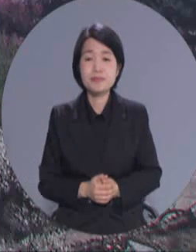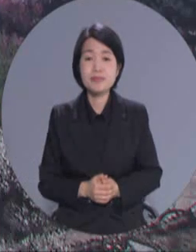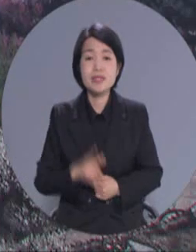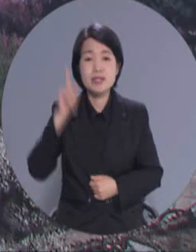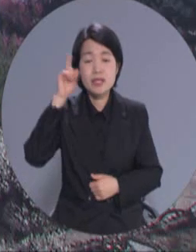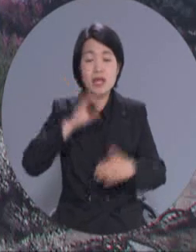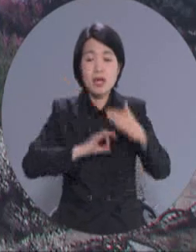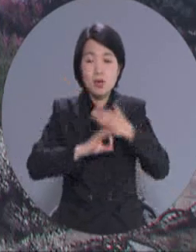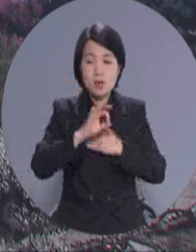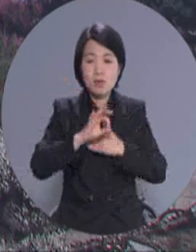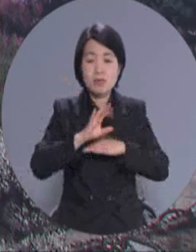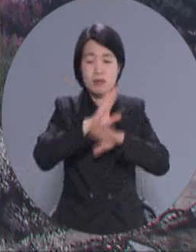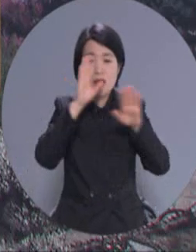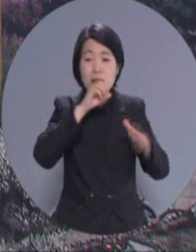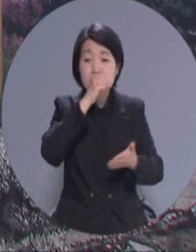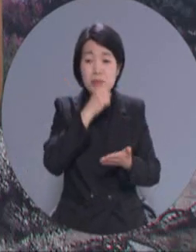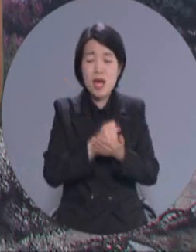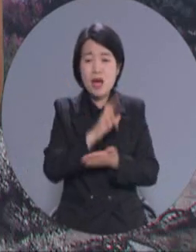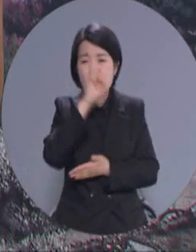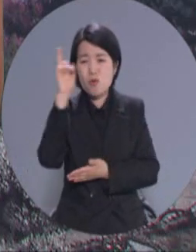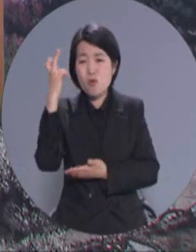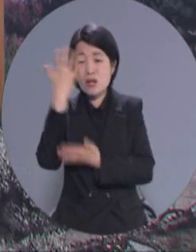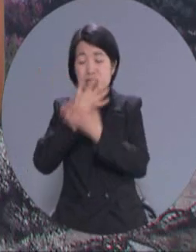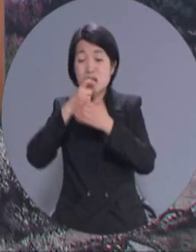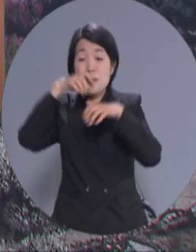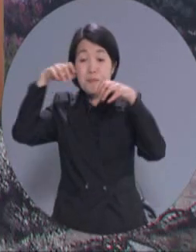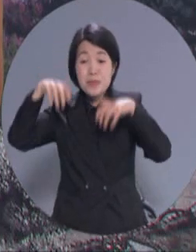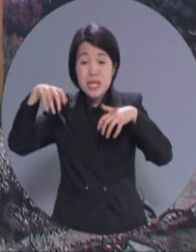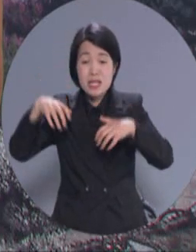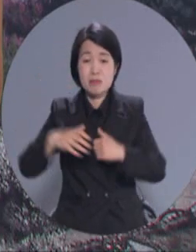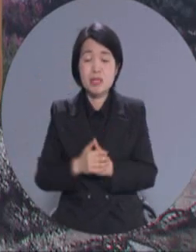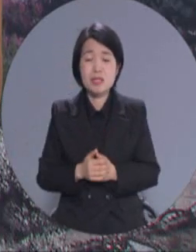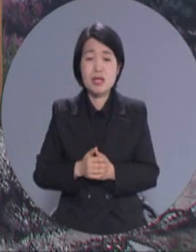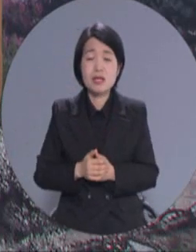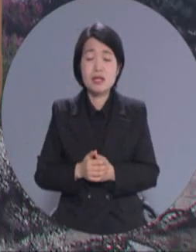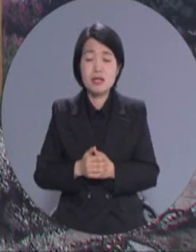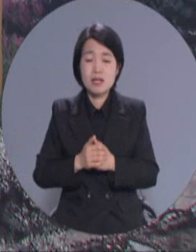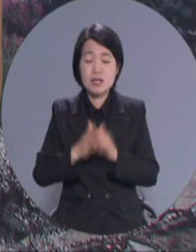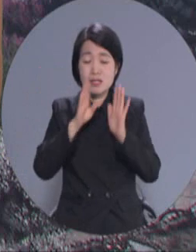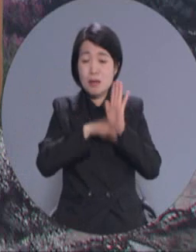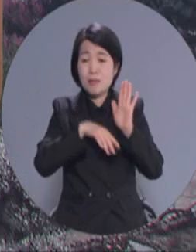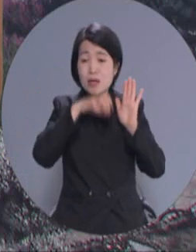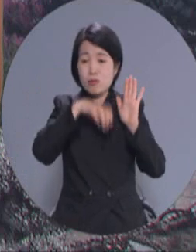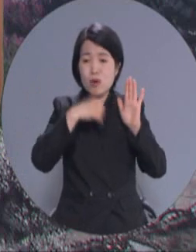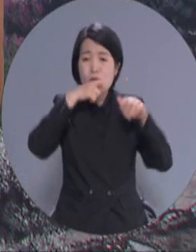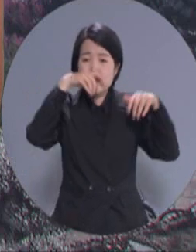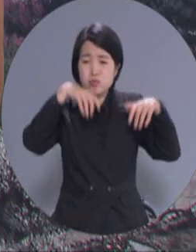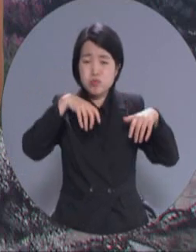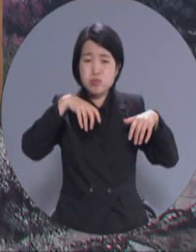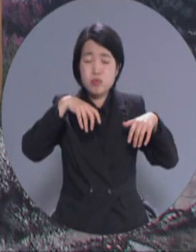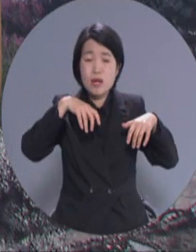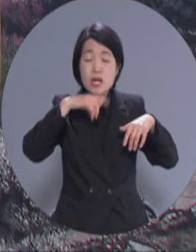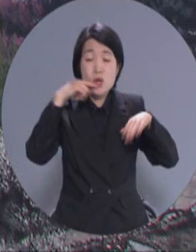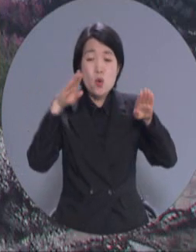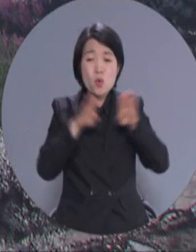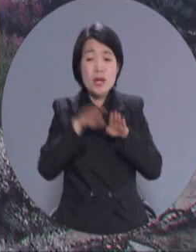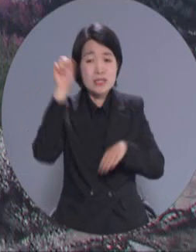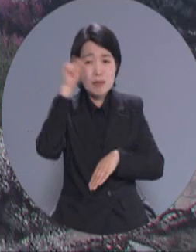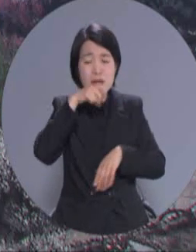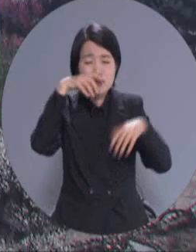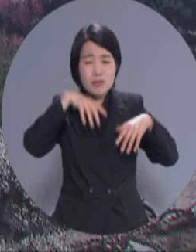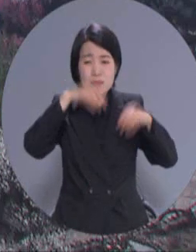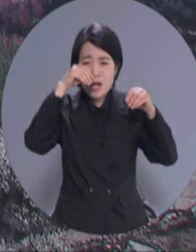내일 오전까지는 맑겠지만 오후 들어 흐리고 비가 오겠습니다. 비는 남해안을 중심으로 일요일 새벽까지 오락가락